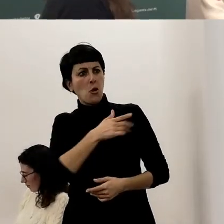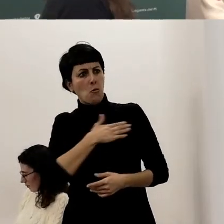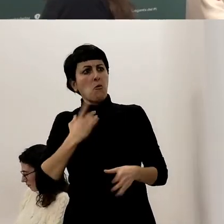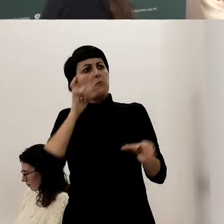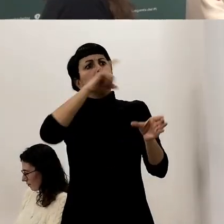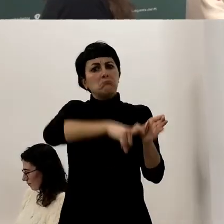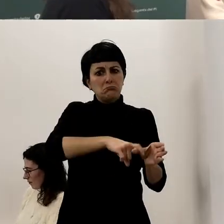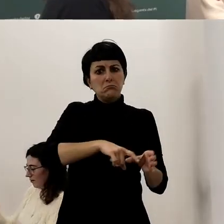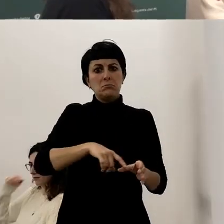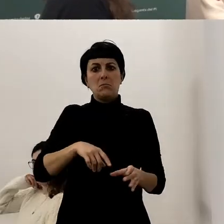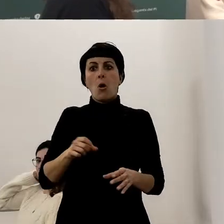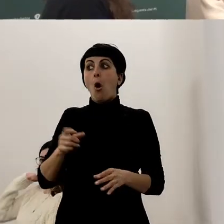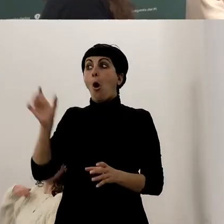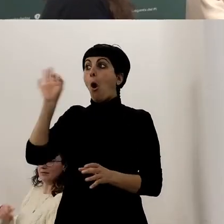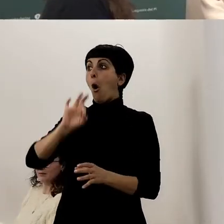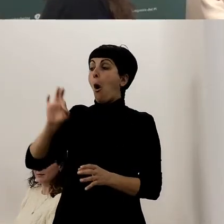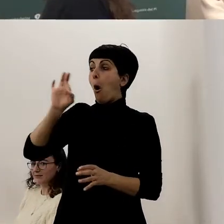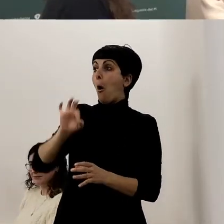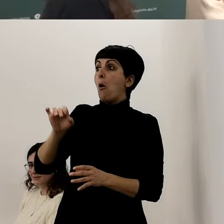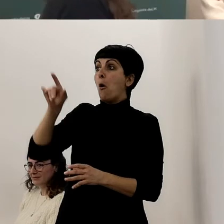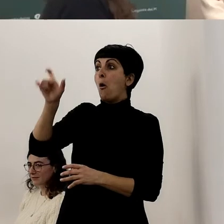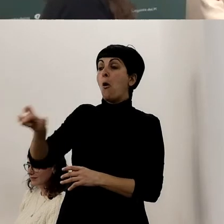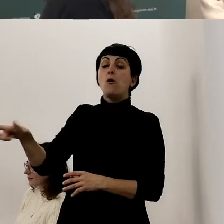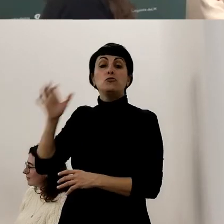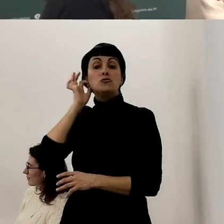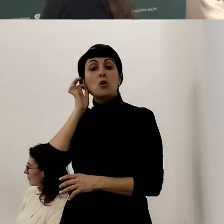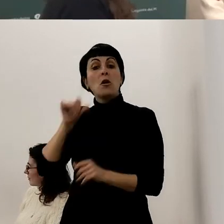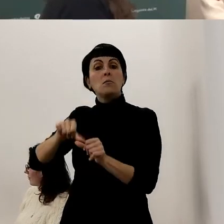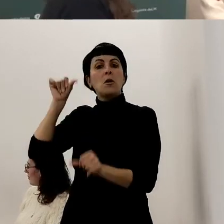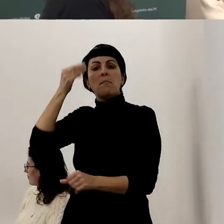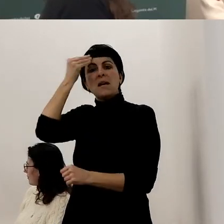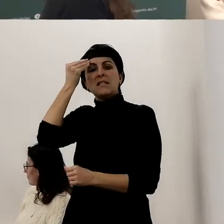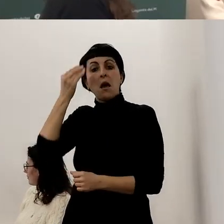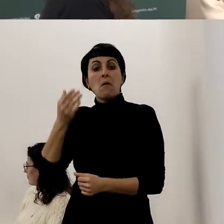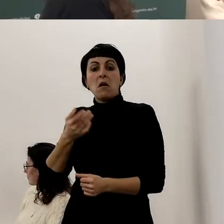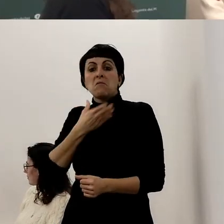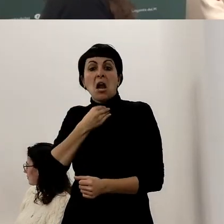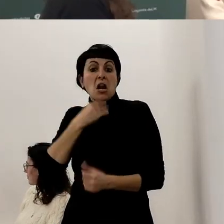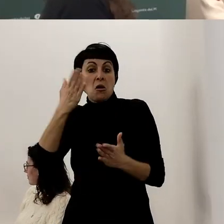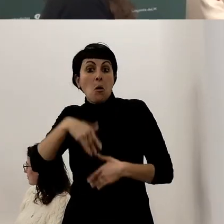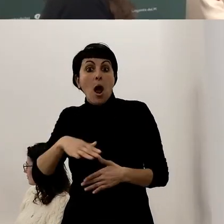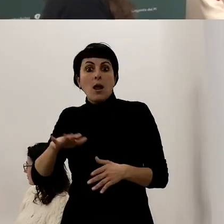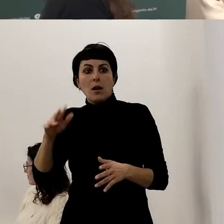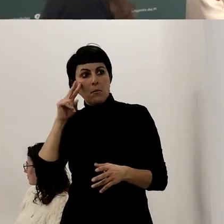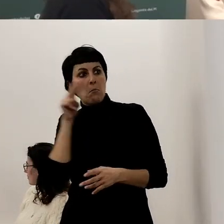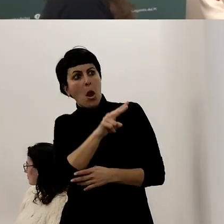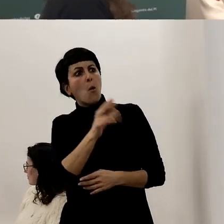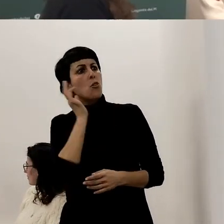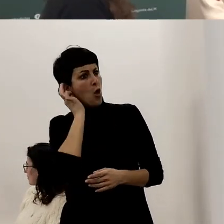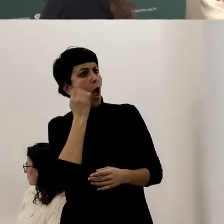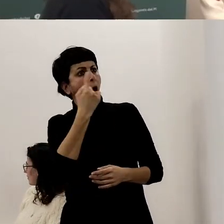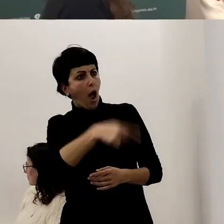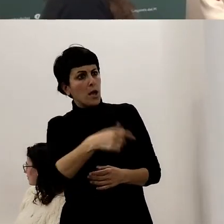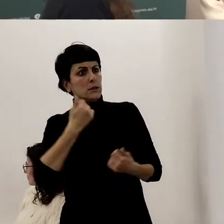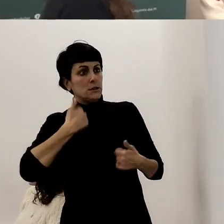voldria portar un gegant i ara que veu una noia portant un gegant, doncs també té ganes de provar, no?